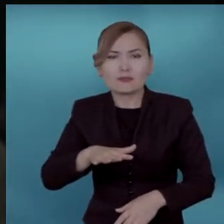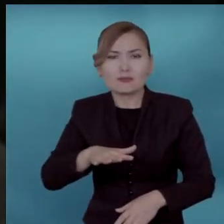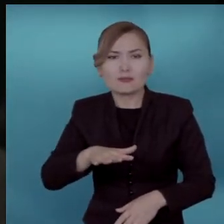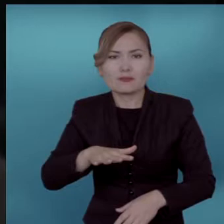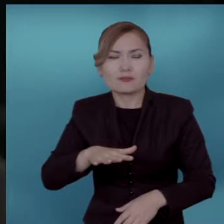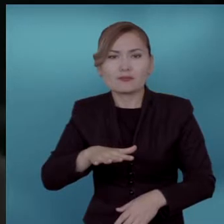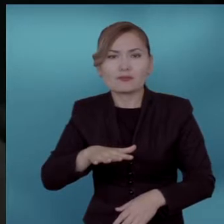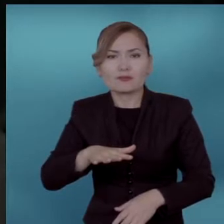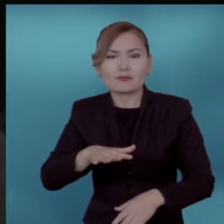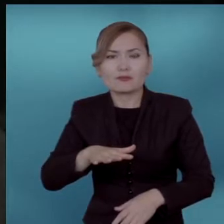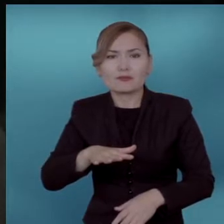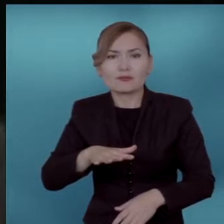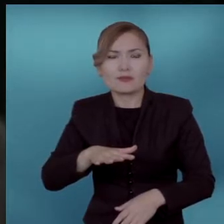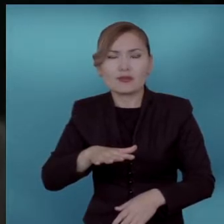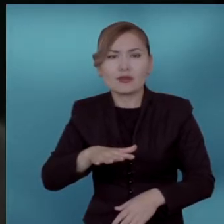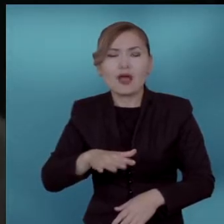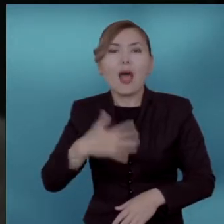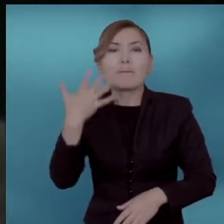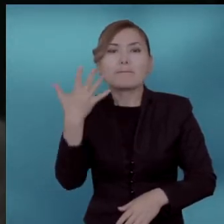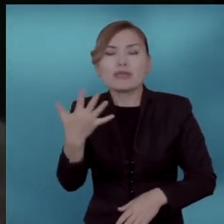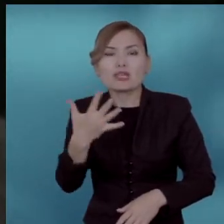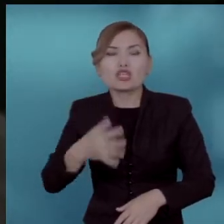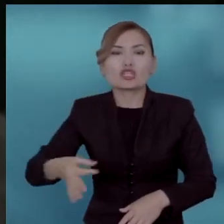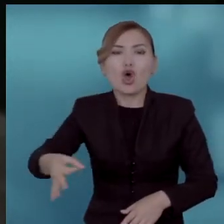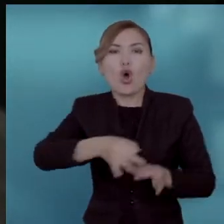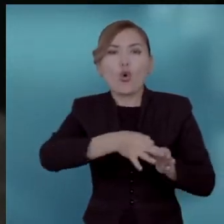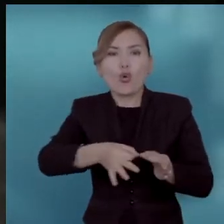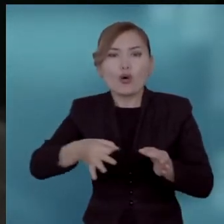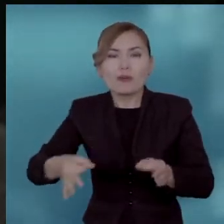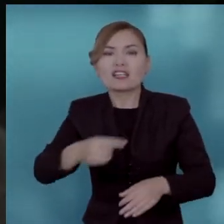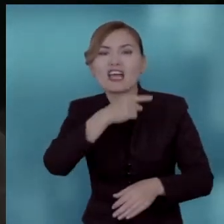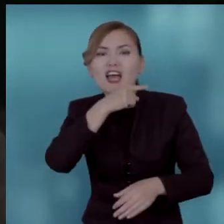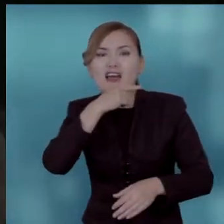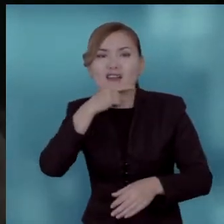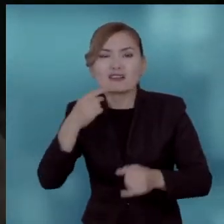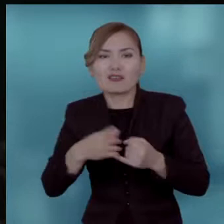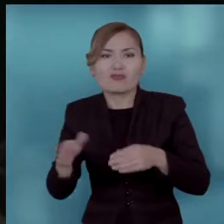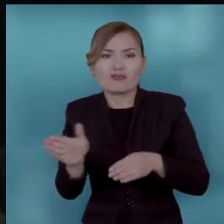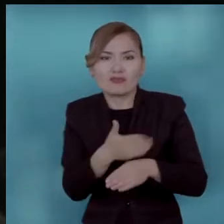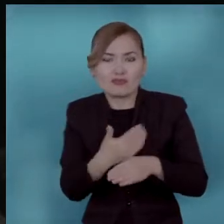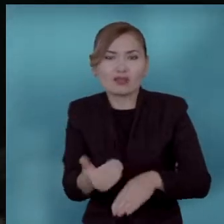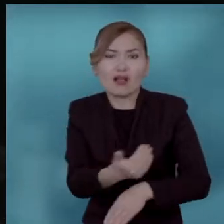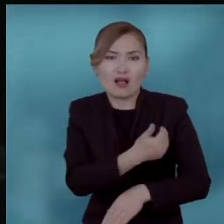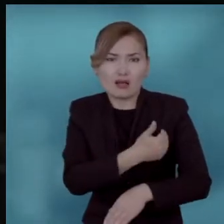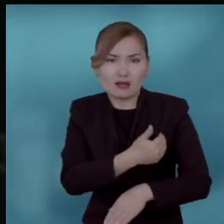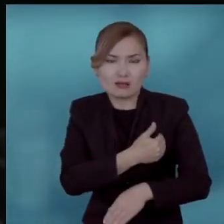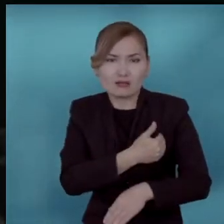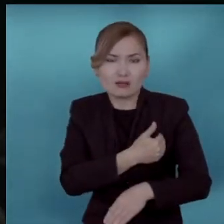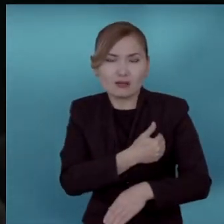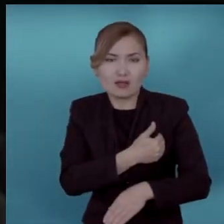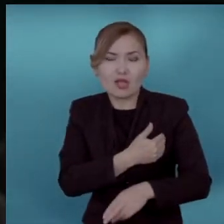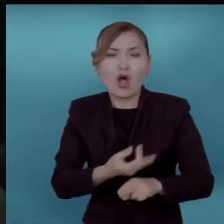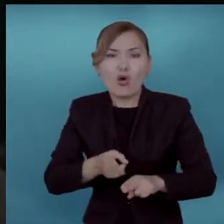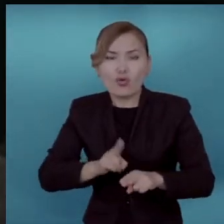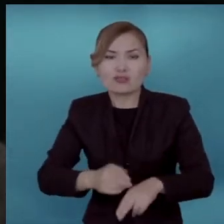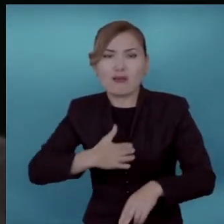терістіктегі солтүстіктегі 5 облысымызды целинный край қылып бөліп жатқан болатын. Сол кезде